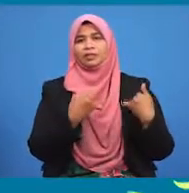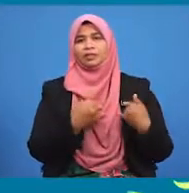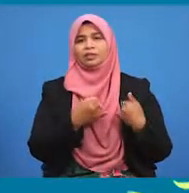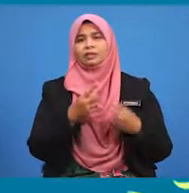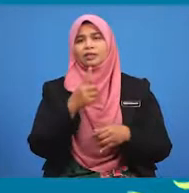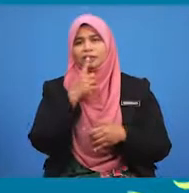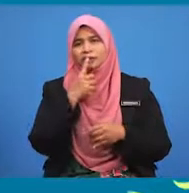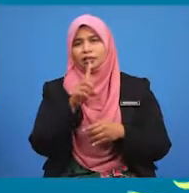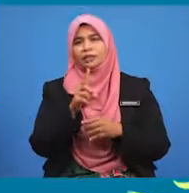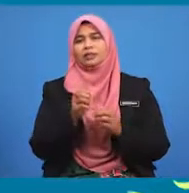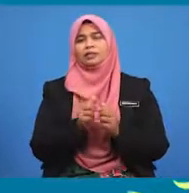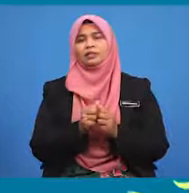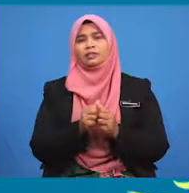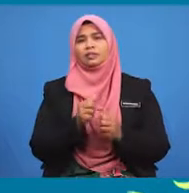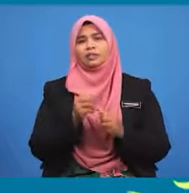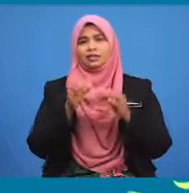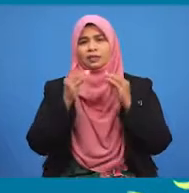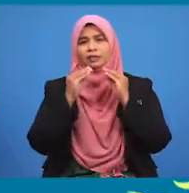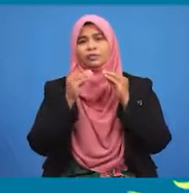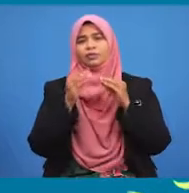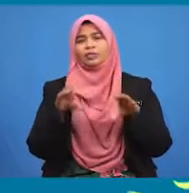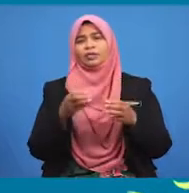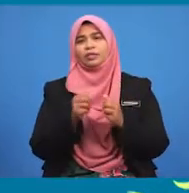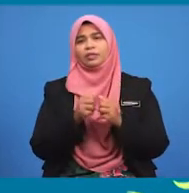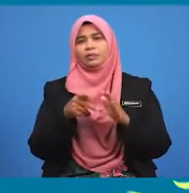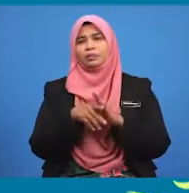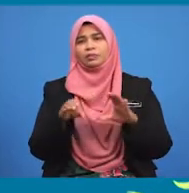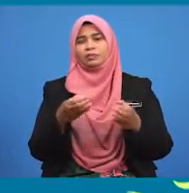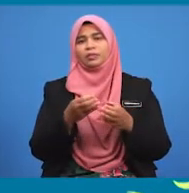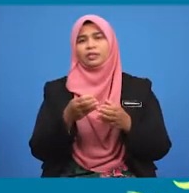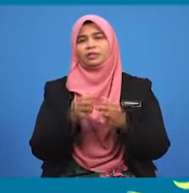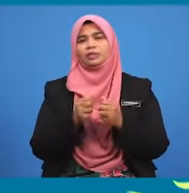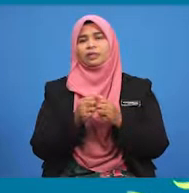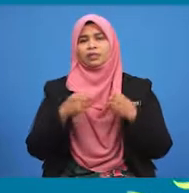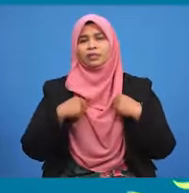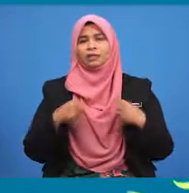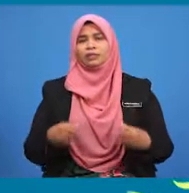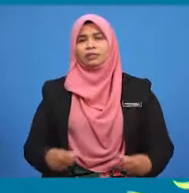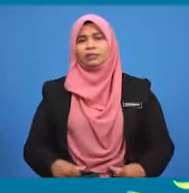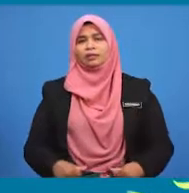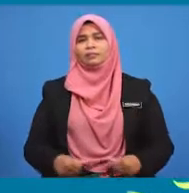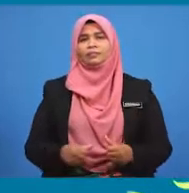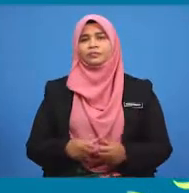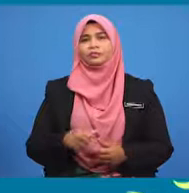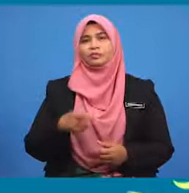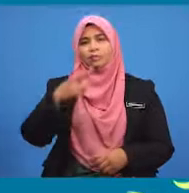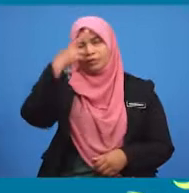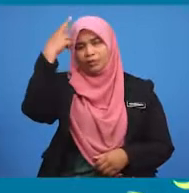Allah yang dibawa oleh Nabi Muhammad dengan anggota. Rasulullah sallallahu alaihi wasallam telah